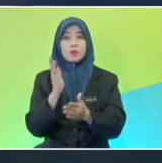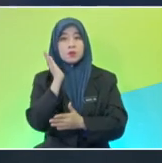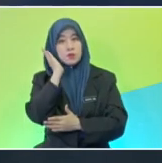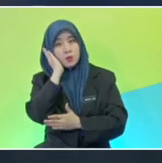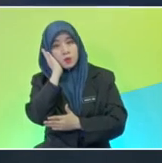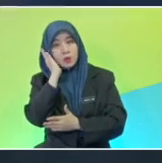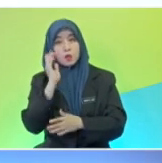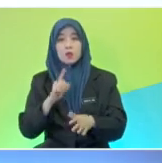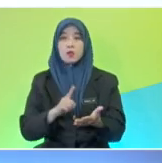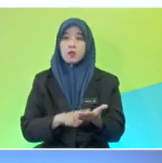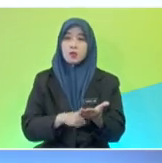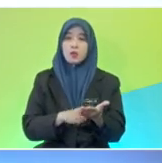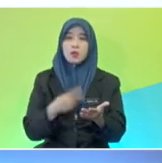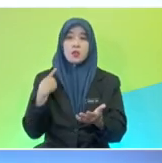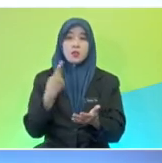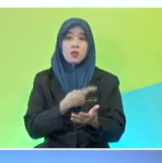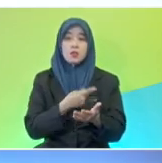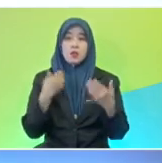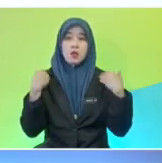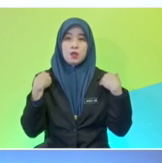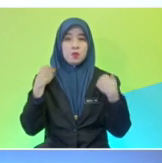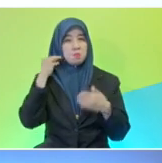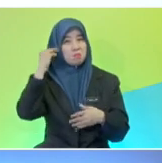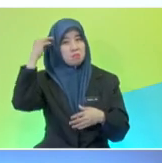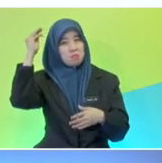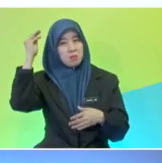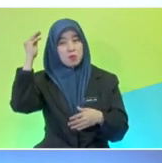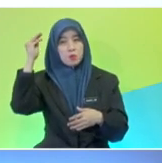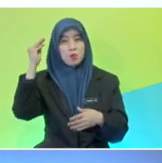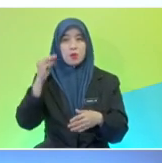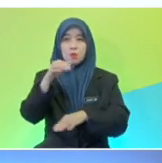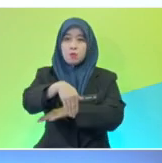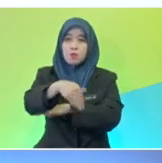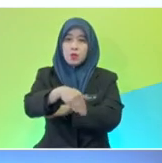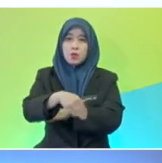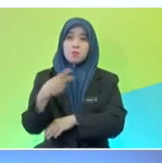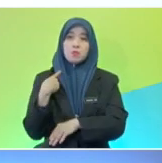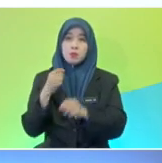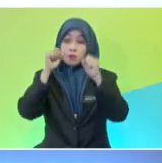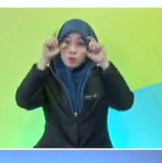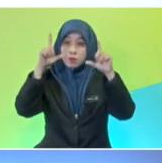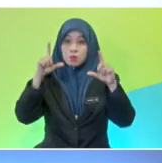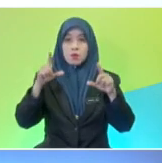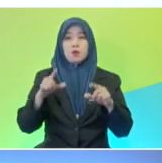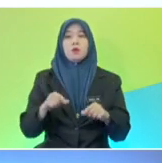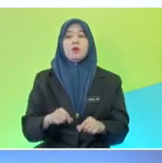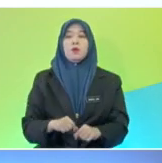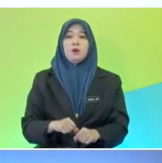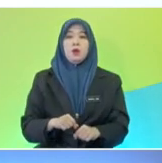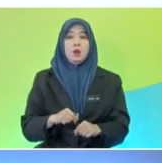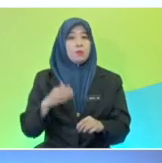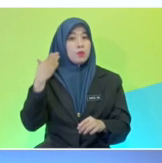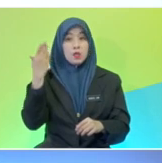Tapi kadangkala kalau kita ada mimpi ngeri ke atau malam-malam kita akan terjaga kan? Betul. Tapi biasanya kita bangun tidur pada